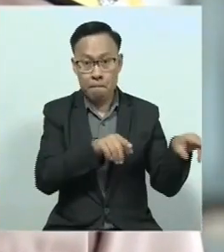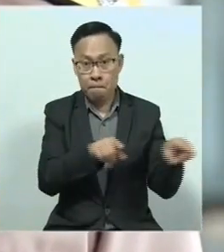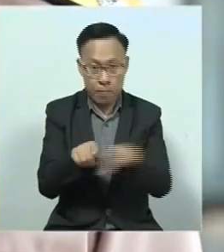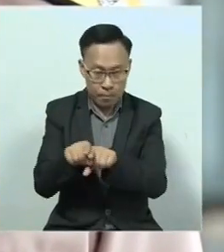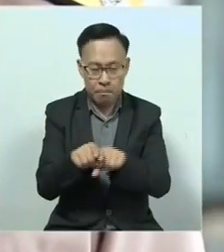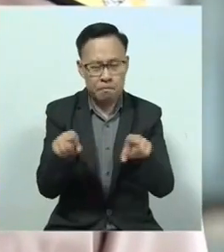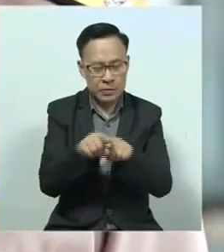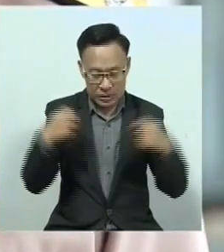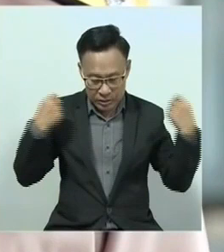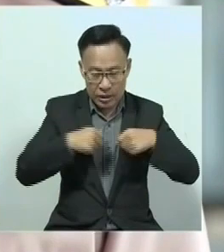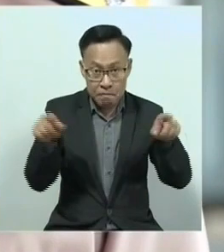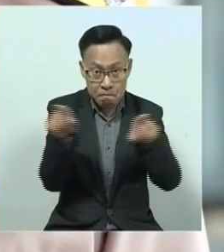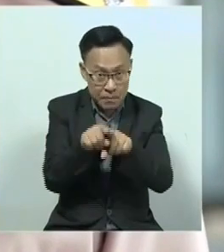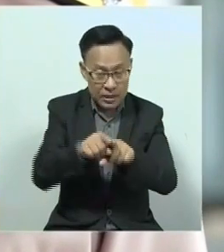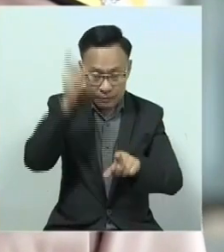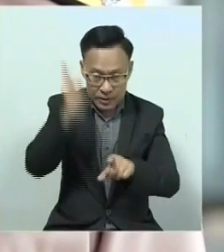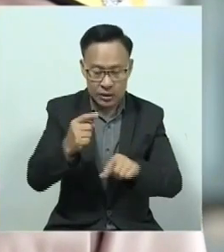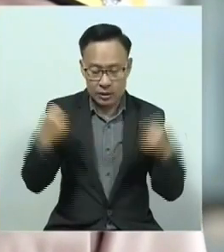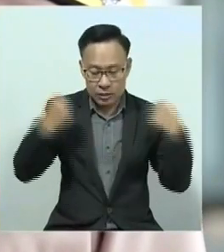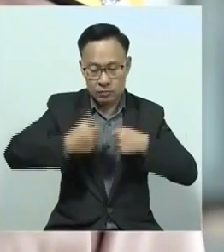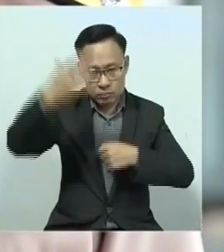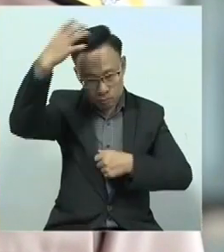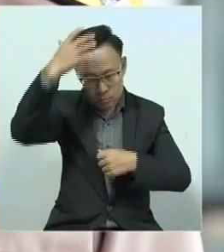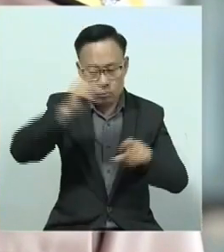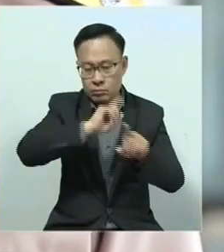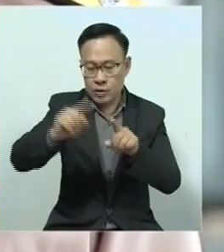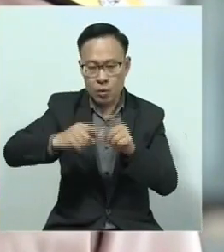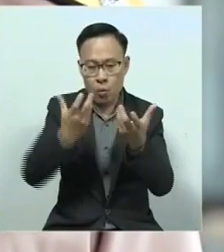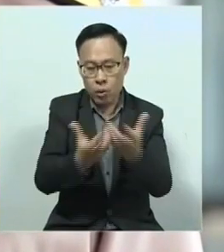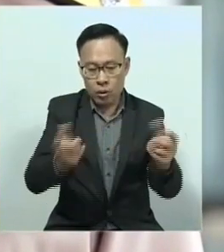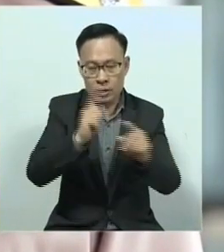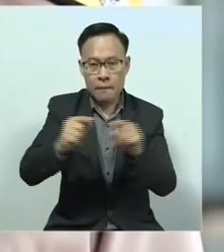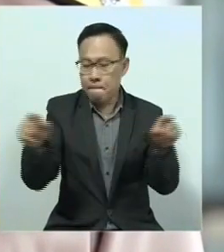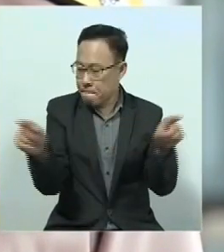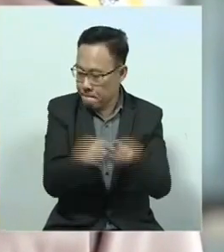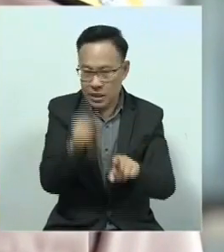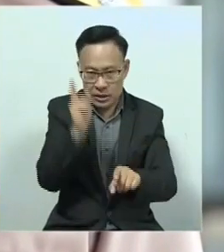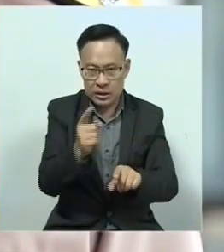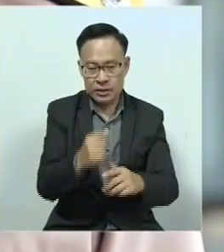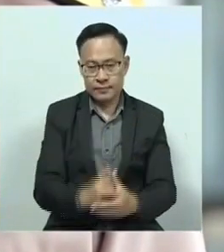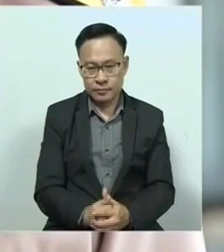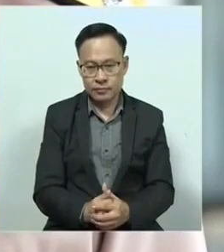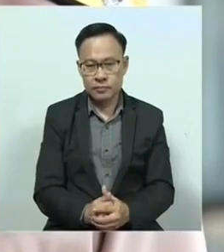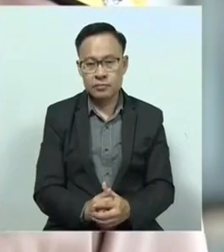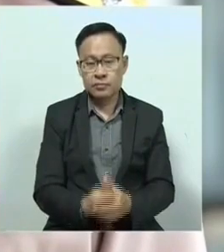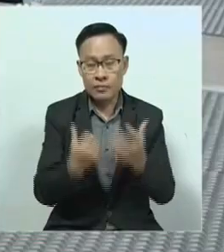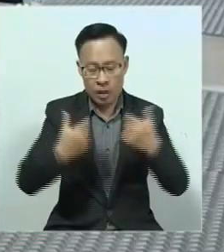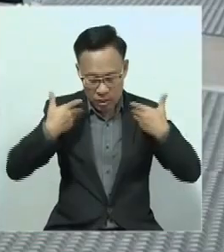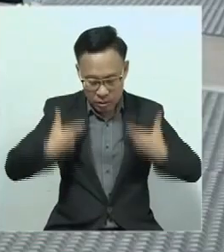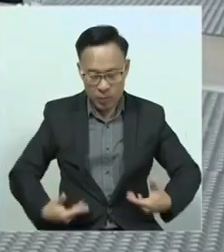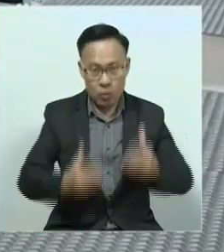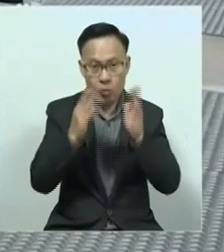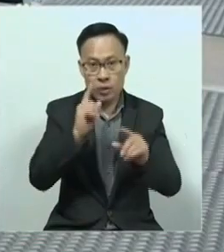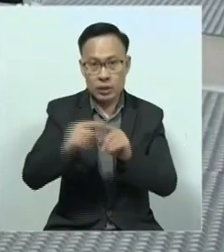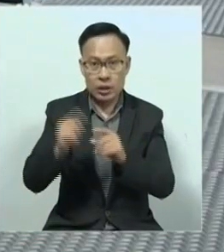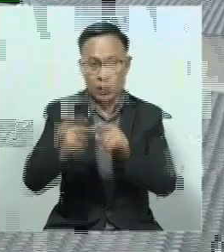งเป็นเตรียมการในเรื่องของเสื้อผ้าเครื่องแต่งกายให้กับฝีปายก็ได้ดําเนินการแล้วนะครับมีการวัดตัวและตัดใหม่หมด กําลัง